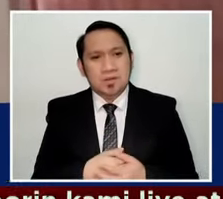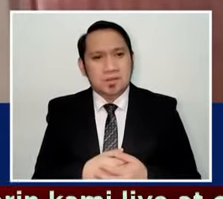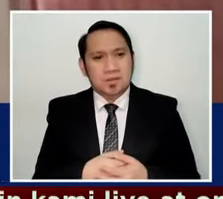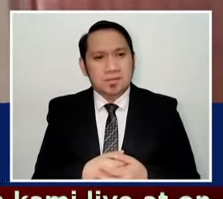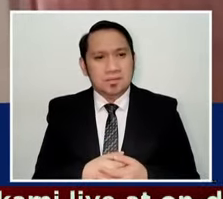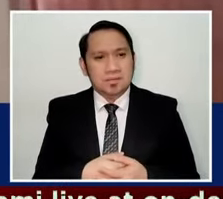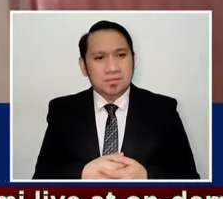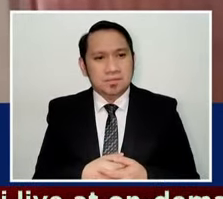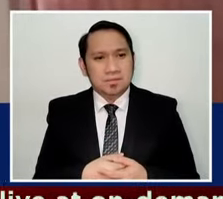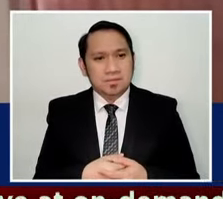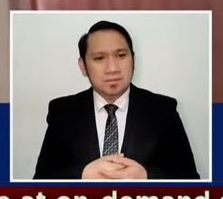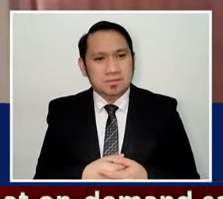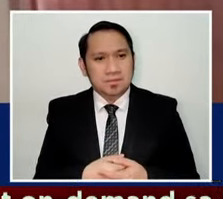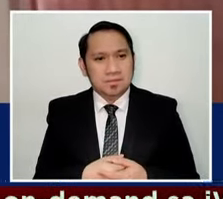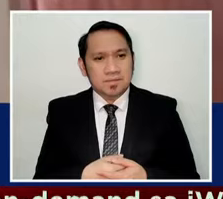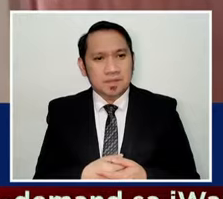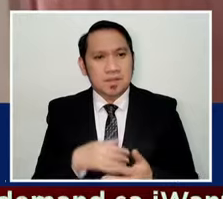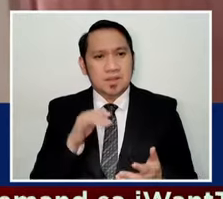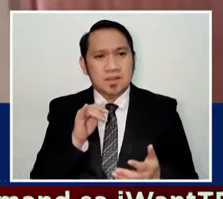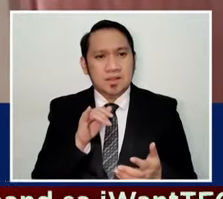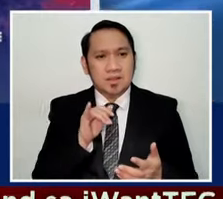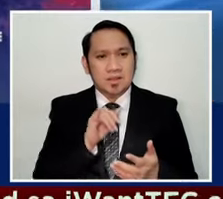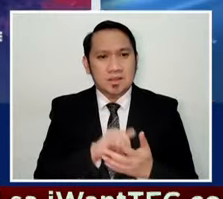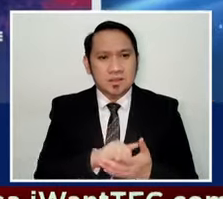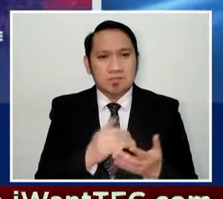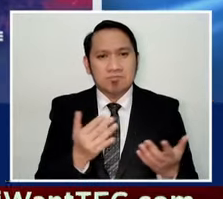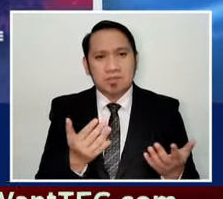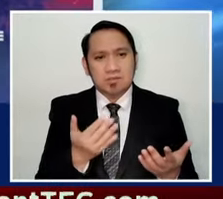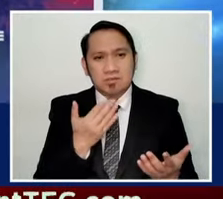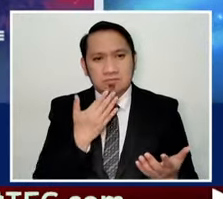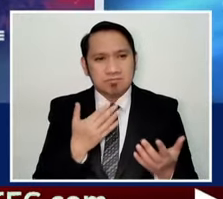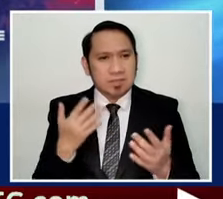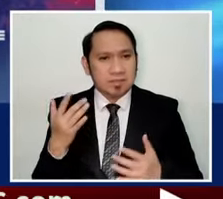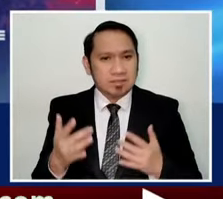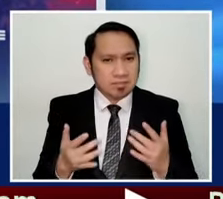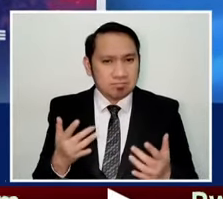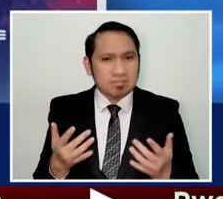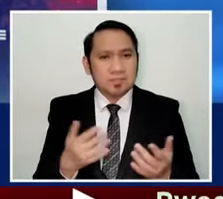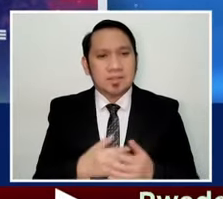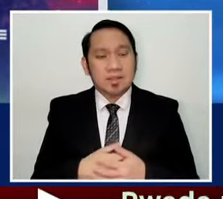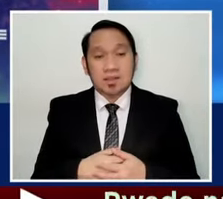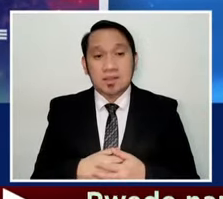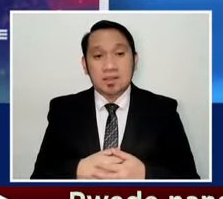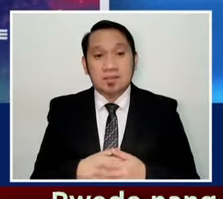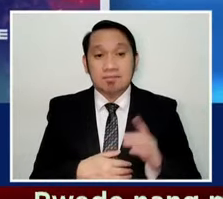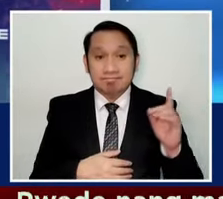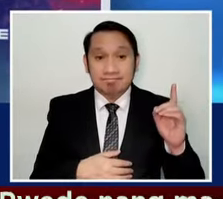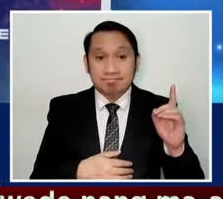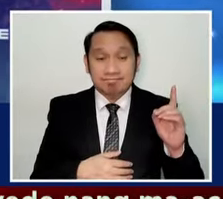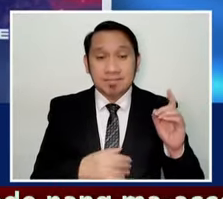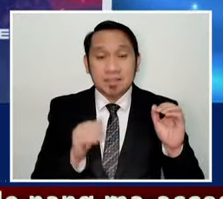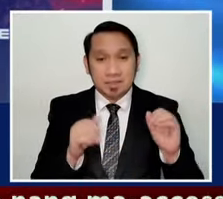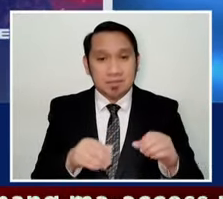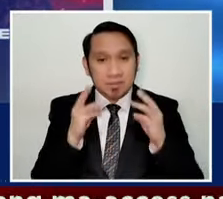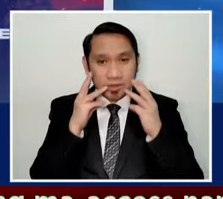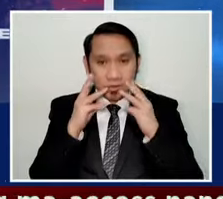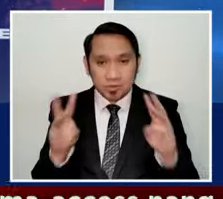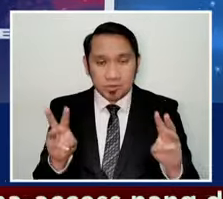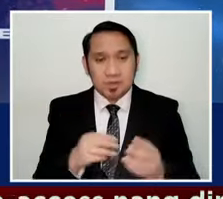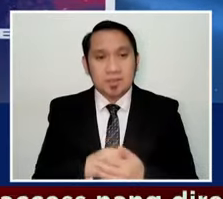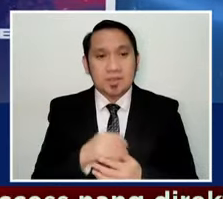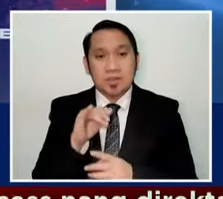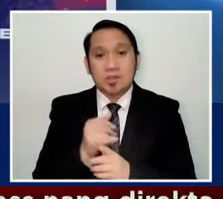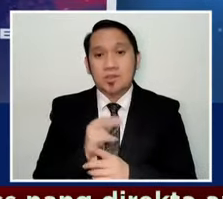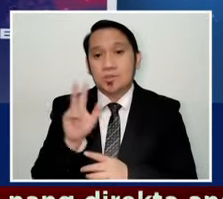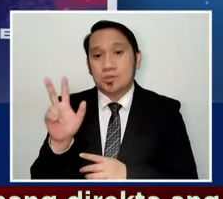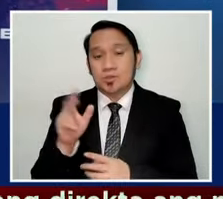is, that's a really, really exciting part. Mapapanood ang Later That Evening ni J.R. de Guzman sa June 3